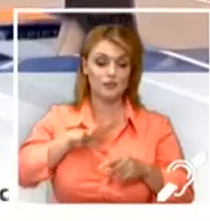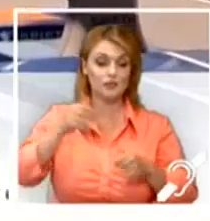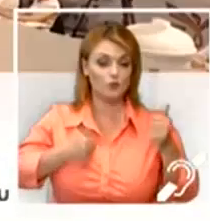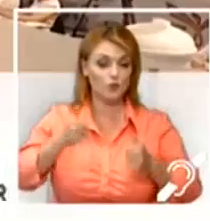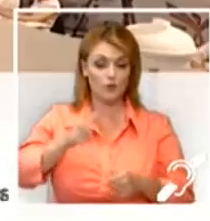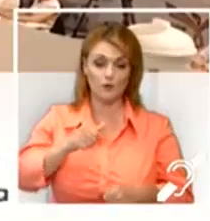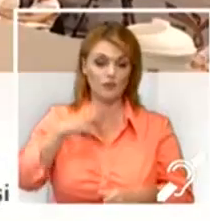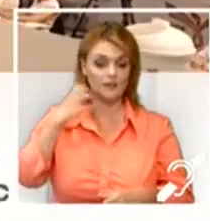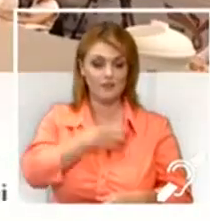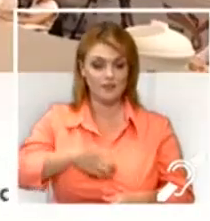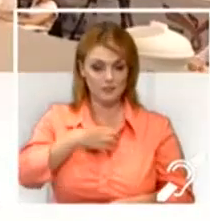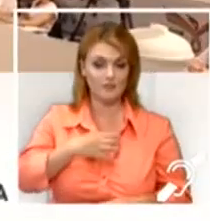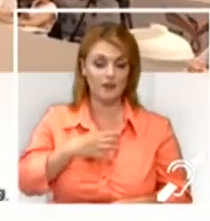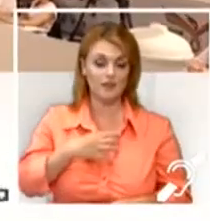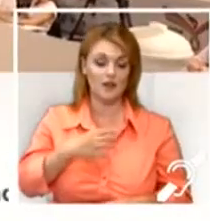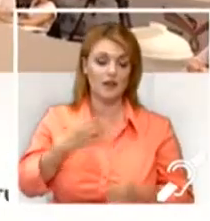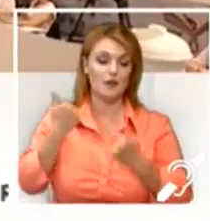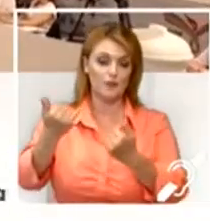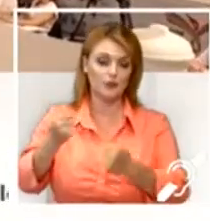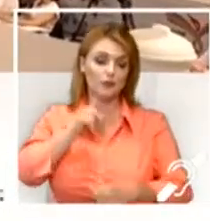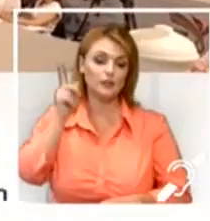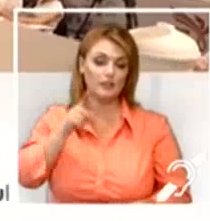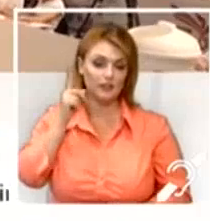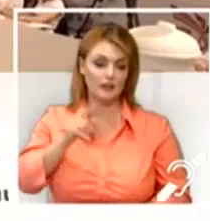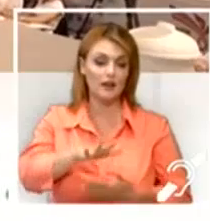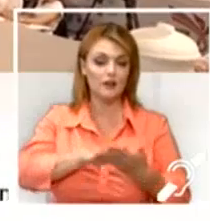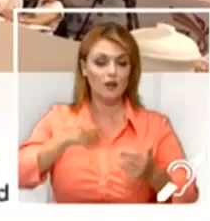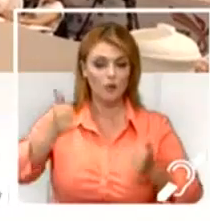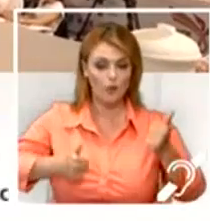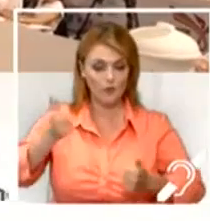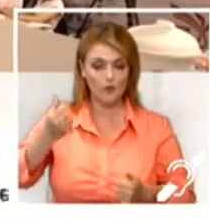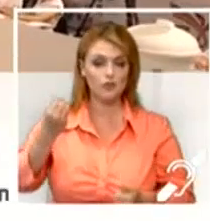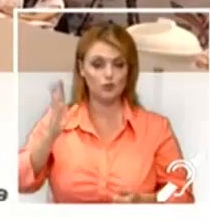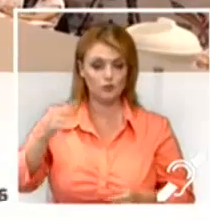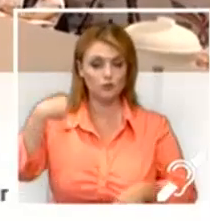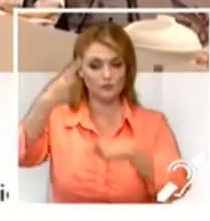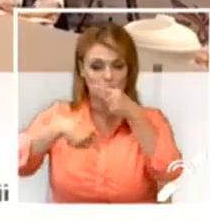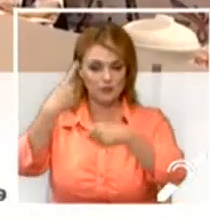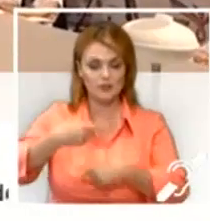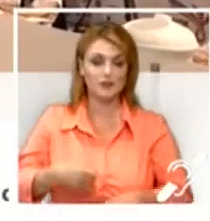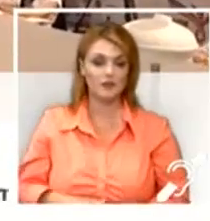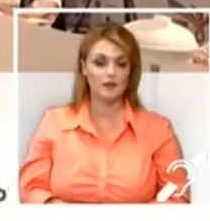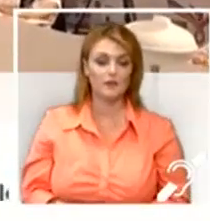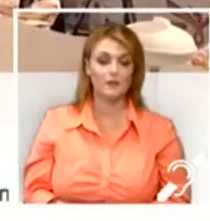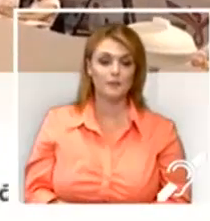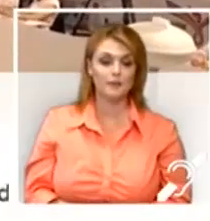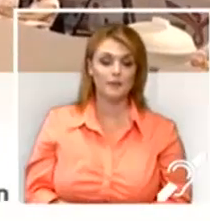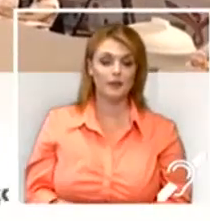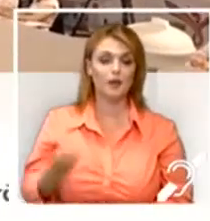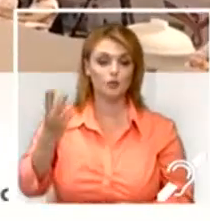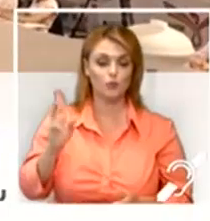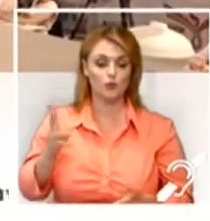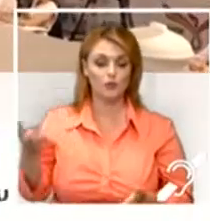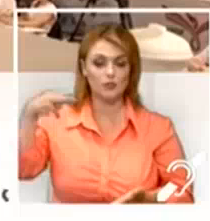juniorilor de antrenorii Camelia Voina și Lucian Sandu, gimnastele vor continua competiția cu finalele pe aparate. Sabrina Voina va evolua la sărituri și sol,